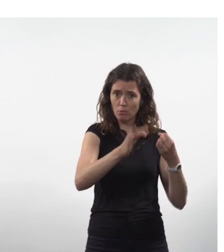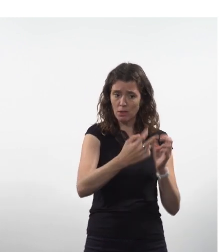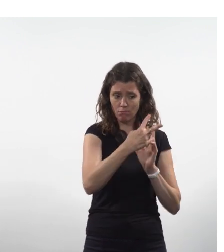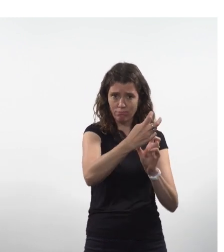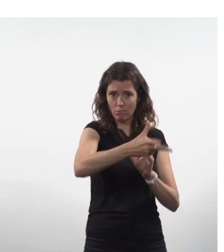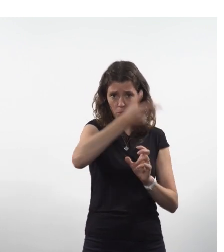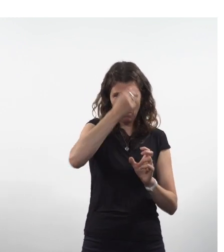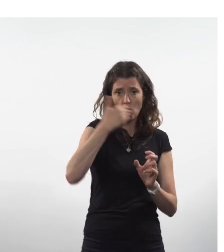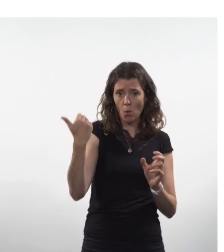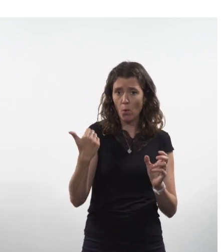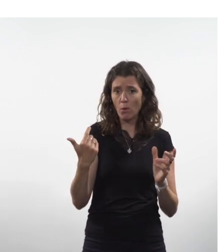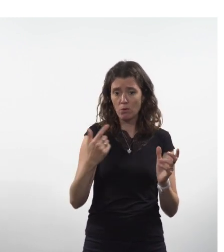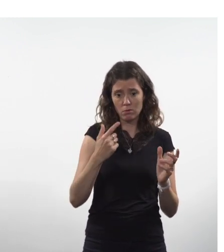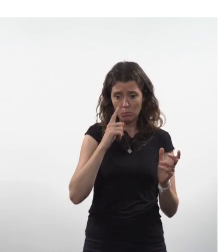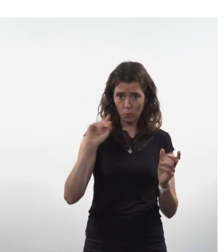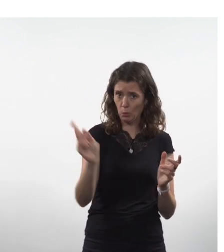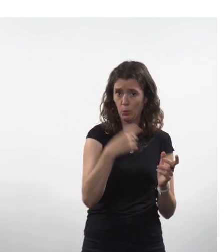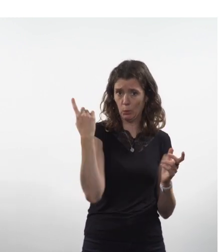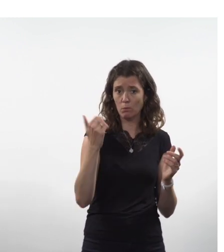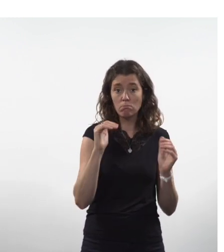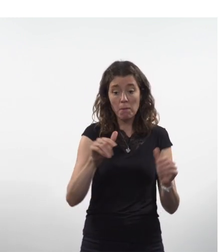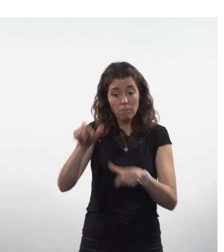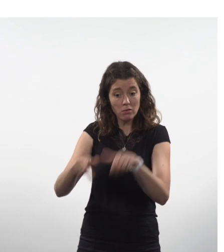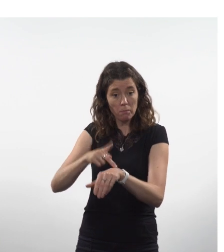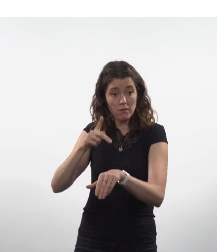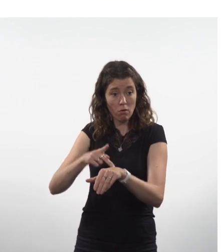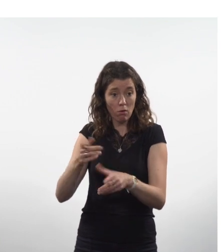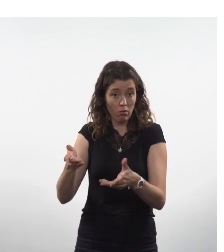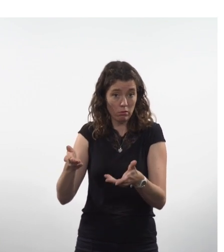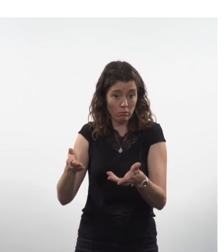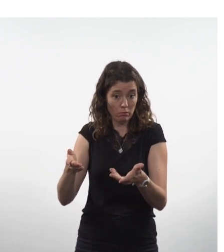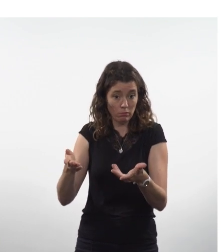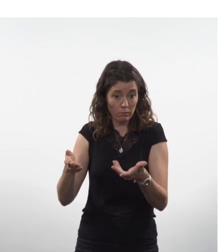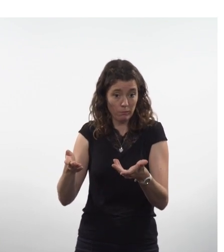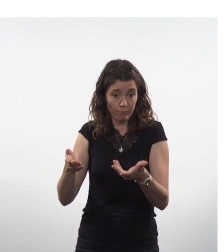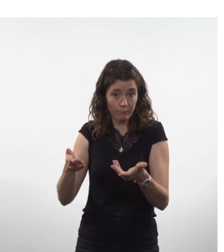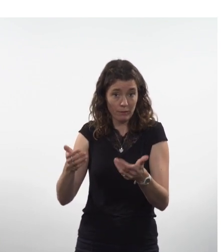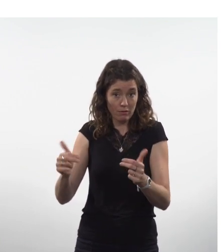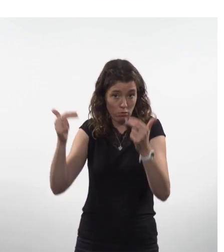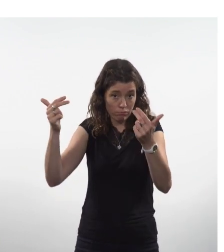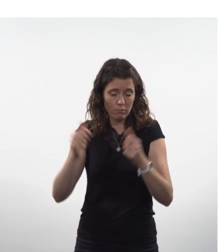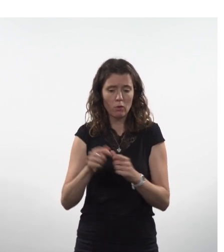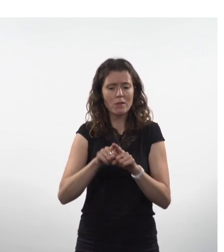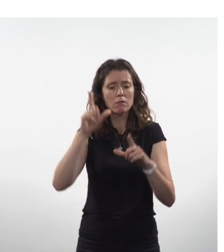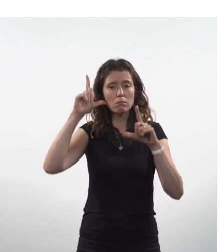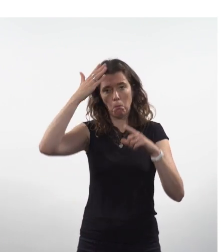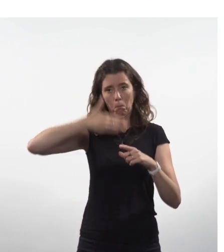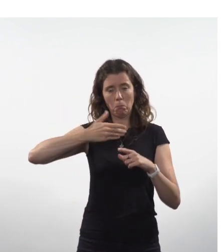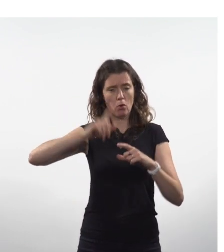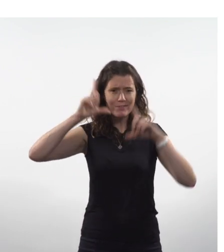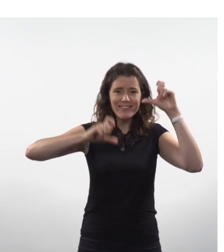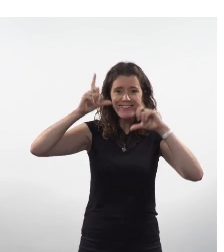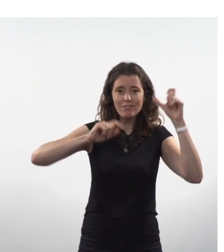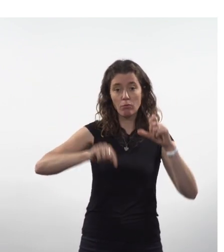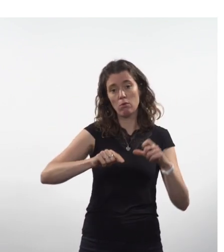très très fructueuses pour tous les patients, même les patients qui ont un bon niveau. Faut pas hésiter. Avoir un visage expressif, les sourds